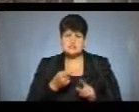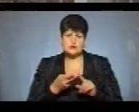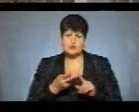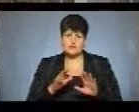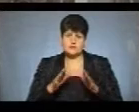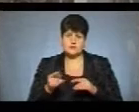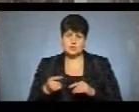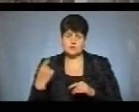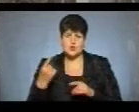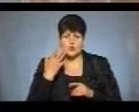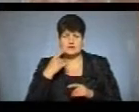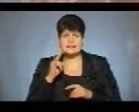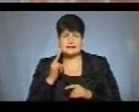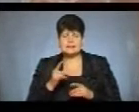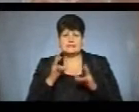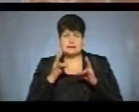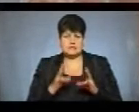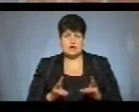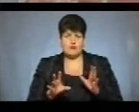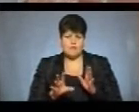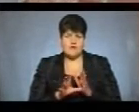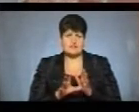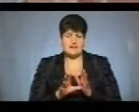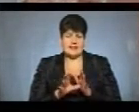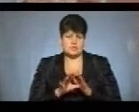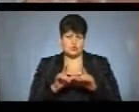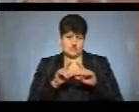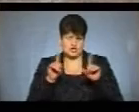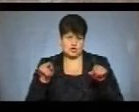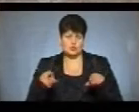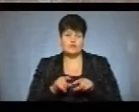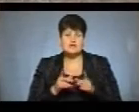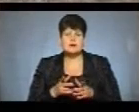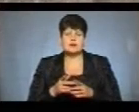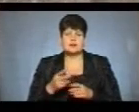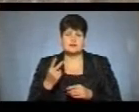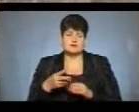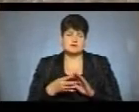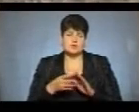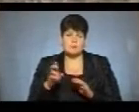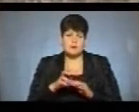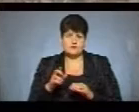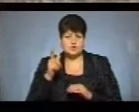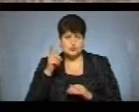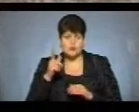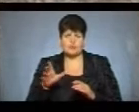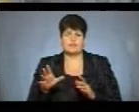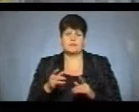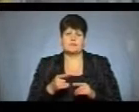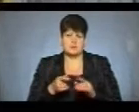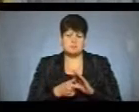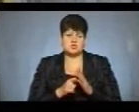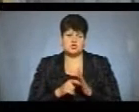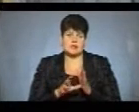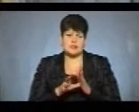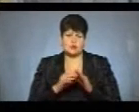на Тернопільщині, коли дитина травмувалася в електрощитовій. 25 березня цього року у Чорткові від ураження струму в приміщенні електрощитової